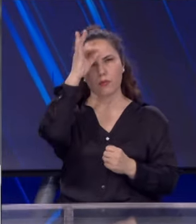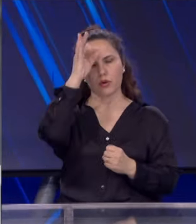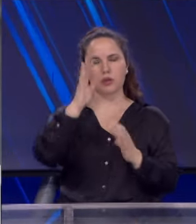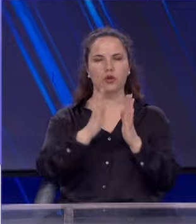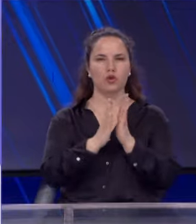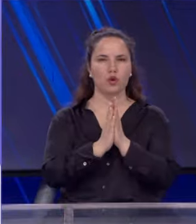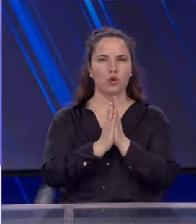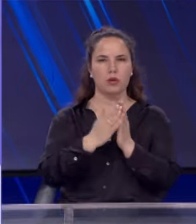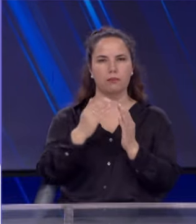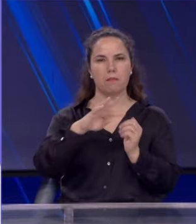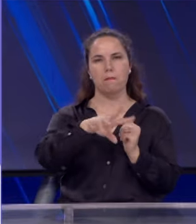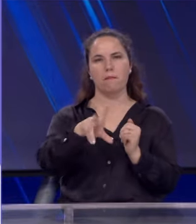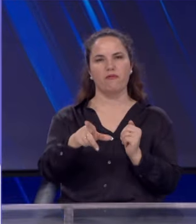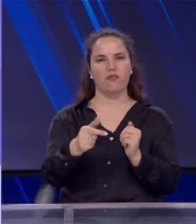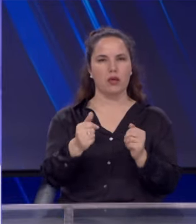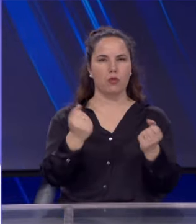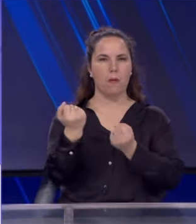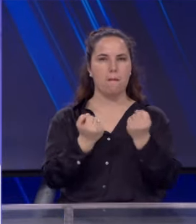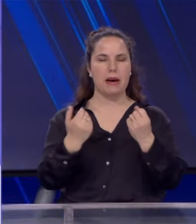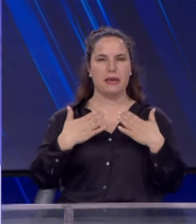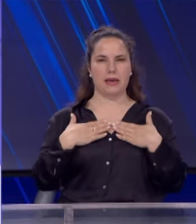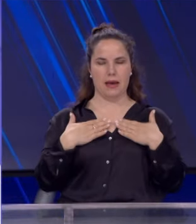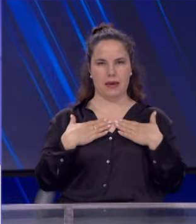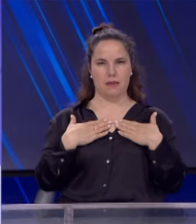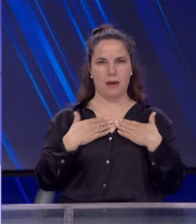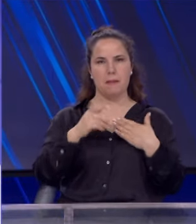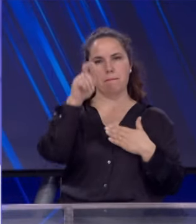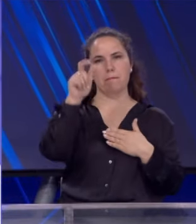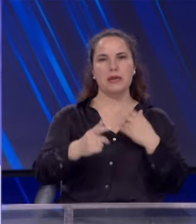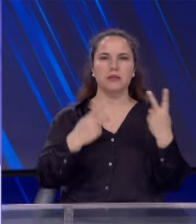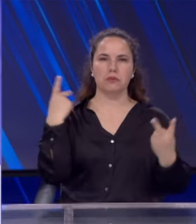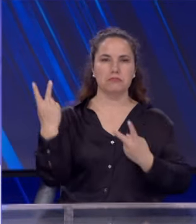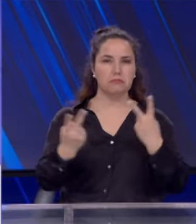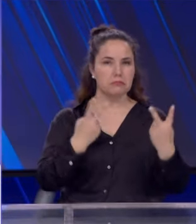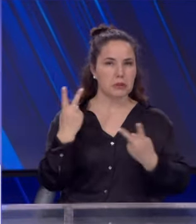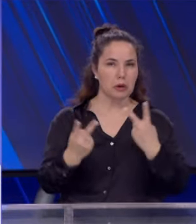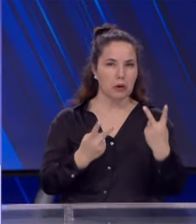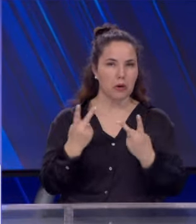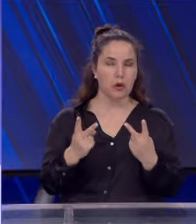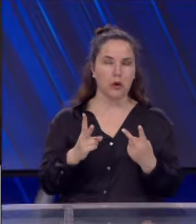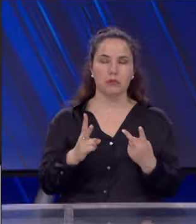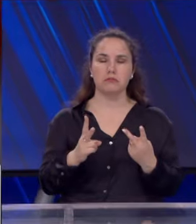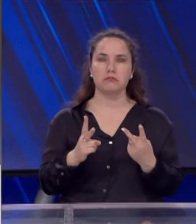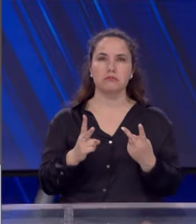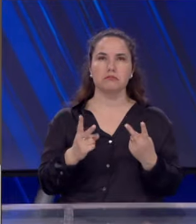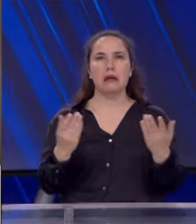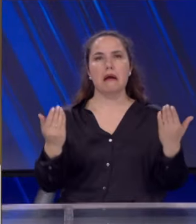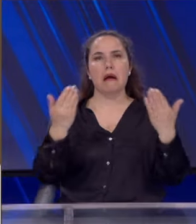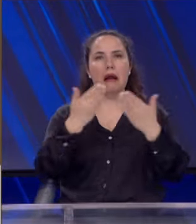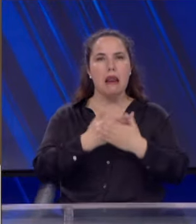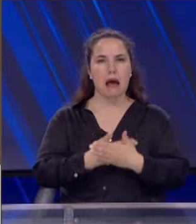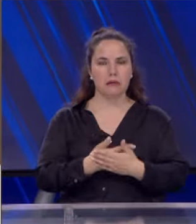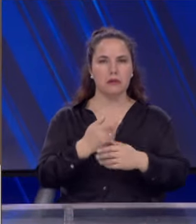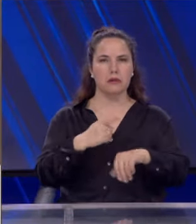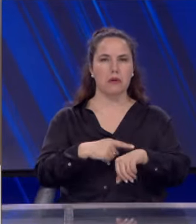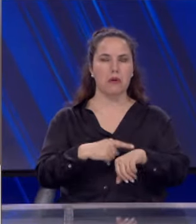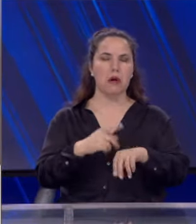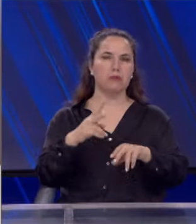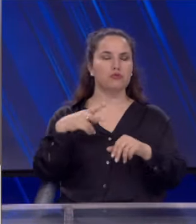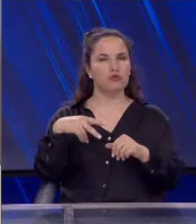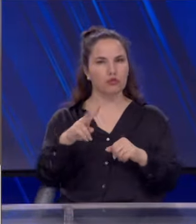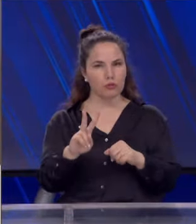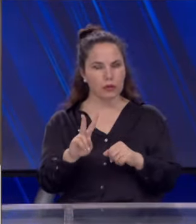se i kanë vjedhur makinën dhe më njëherë policia ka nisur kërkimet. Gjatë mesnatës, mjeti i vjedhur është lokalizuar në një